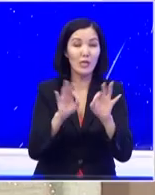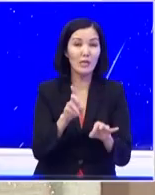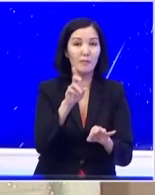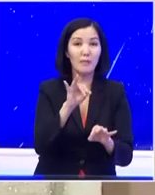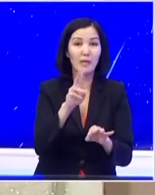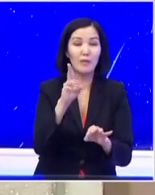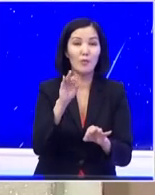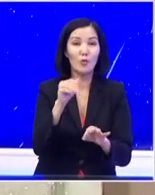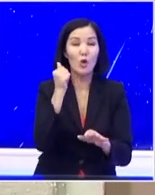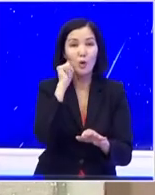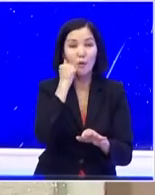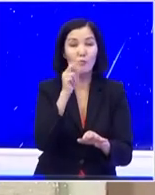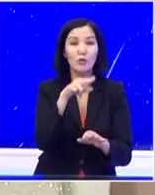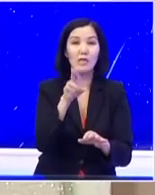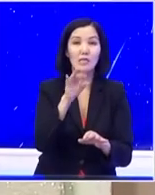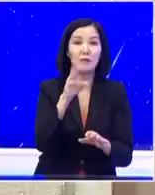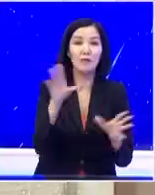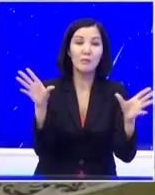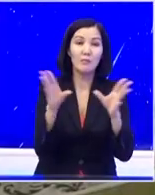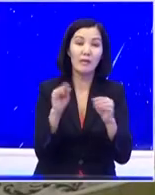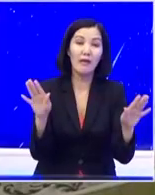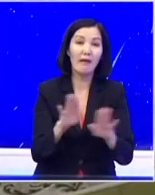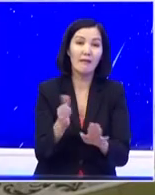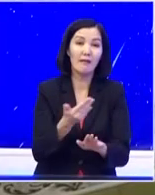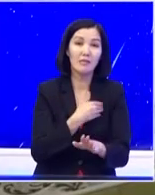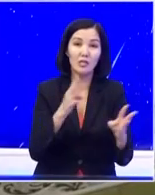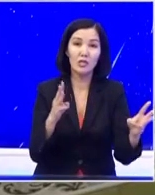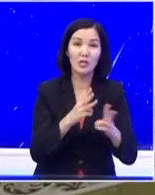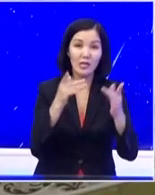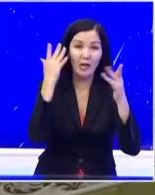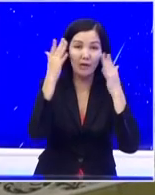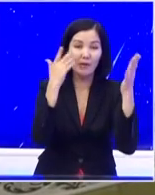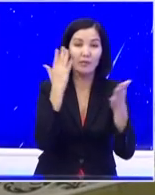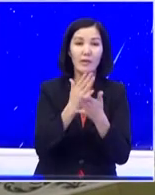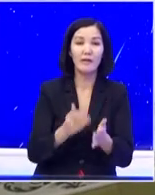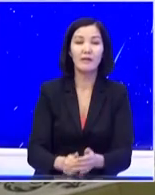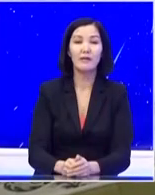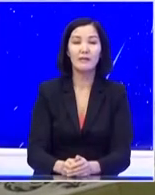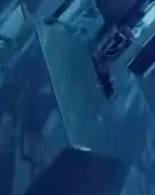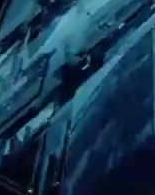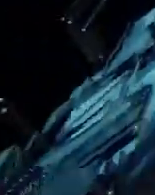әжесінен бата алып, Димаш ағасымен дуэт айту. Меруерт Қыдырбайқызы, Абзал Нүсіп, Жетісу арнасы.